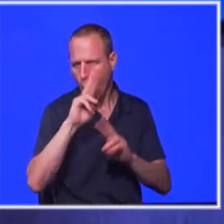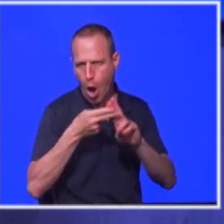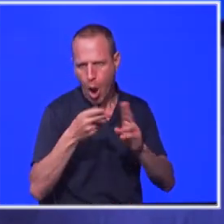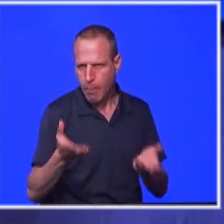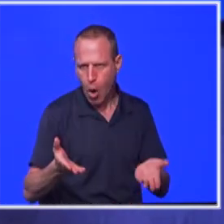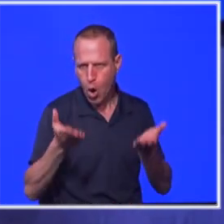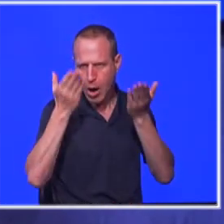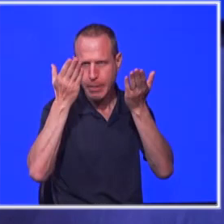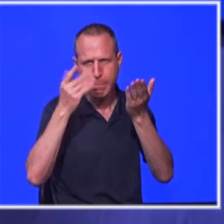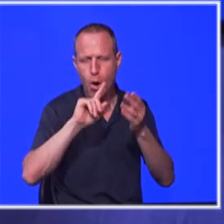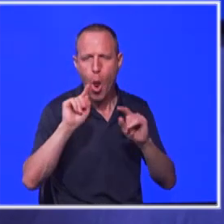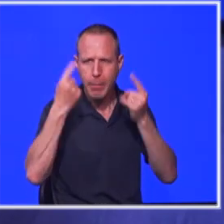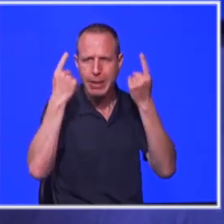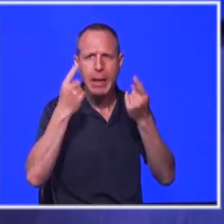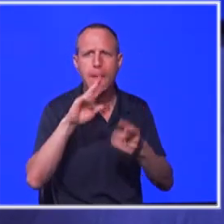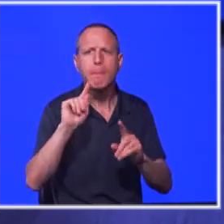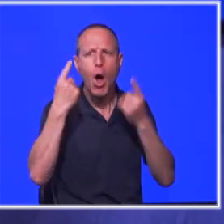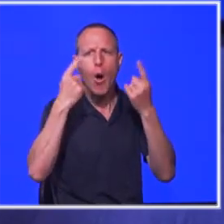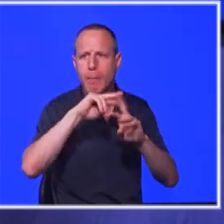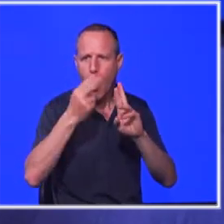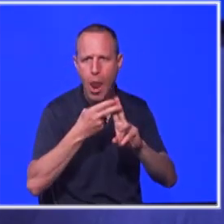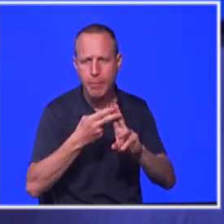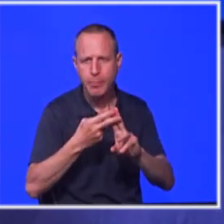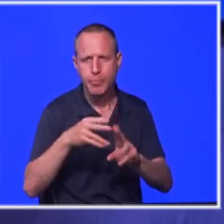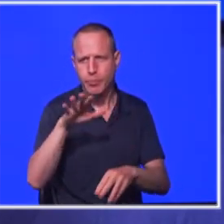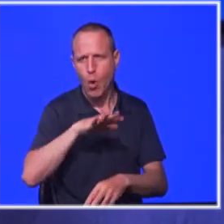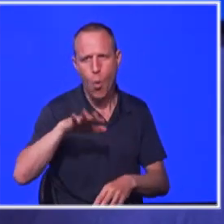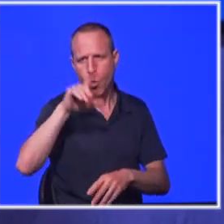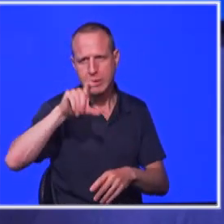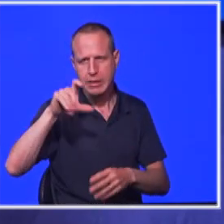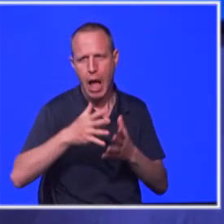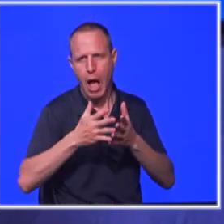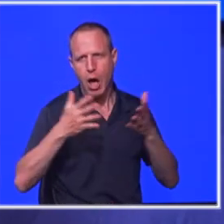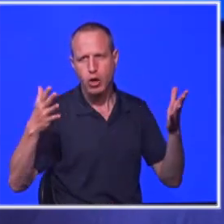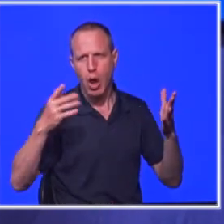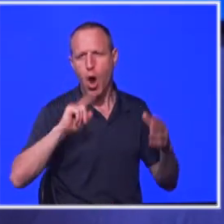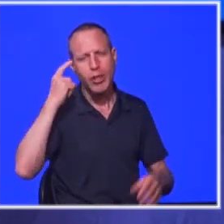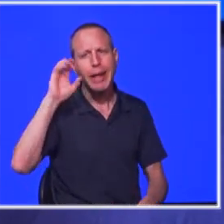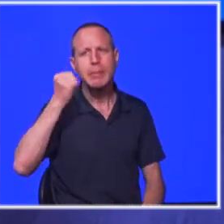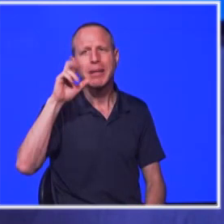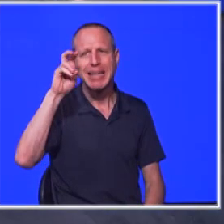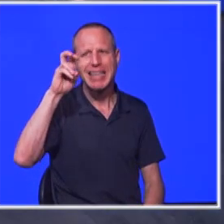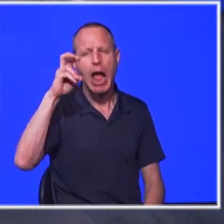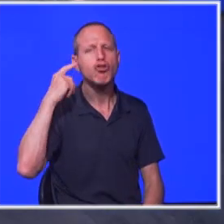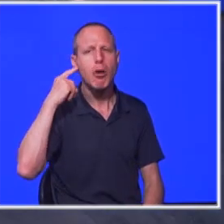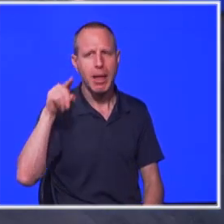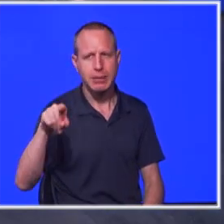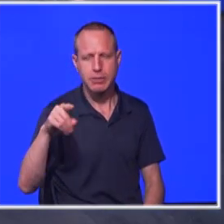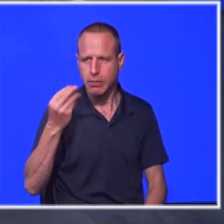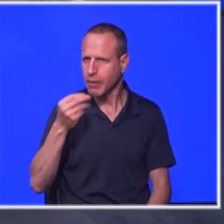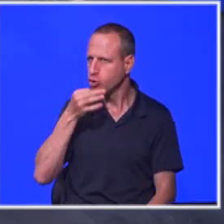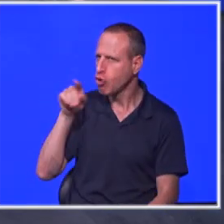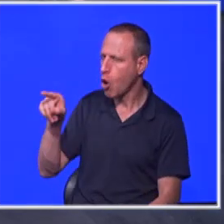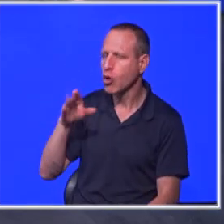עולים. אבל זה לא במקרה. כי מה קורה בעולם? האוכלוסייה גדלה, לא יודע אם עידן שמע על זה, בכל העולם, גם בישראל, היא